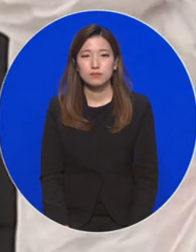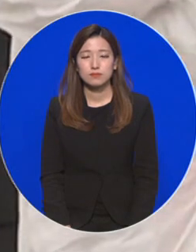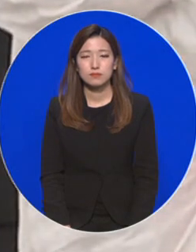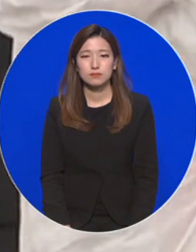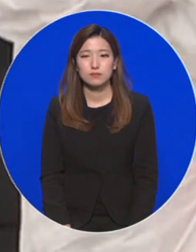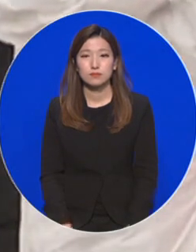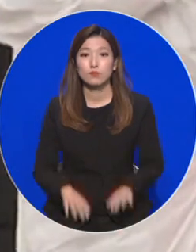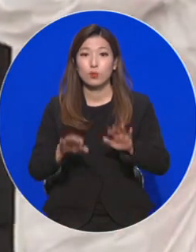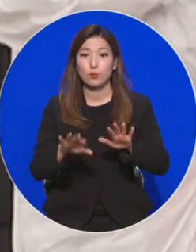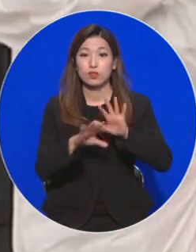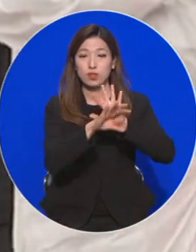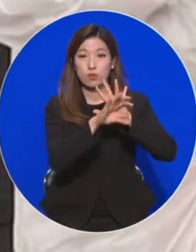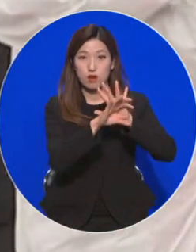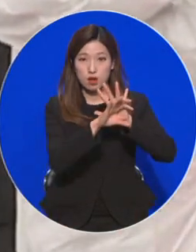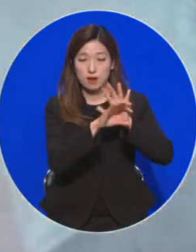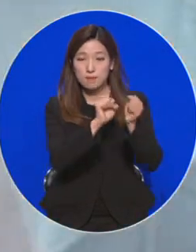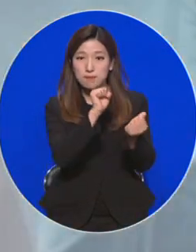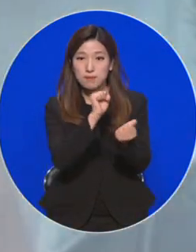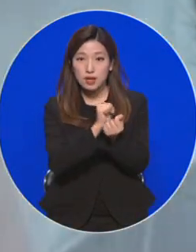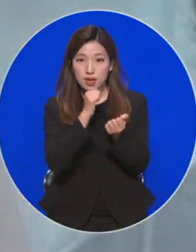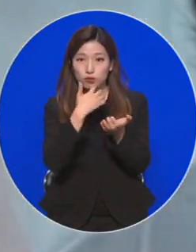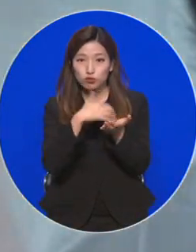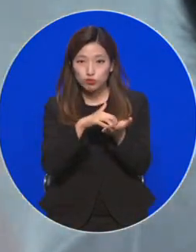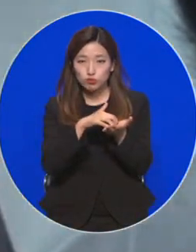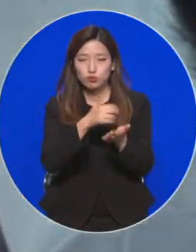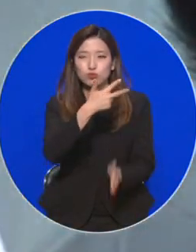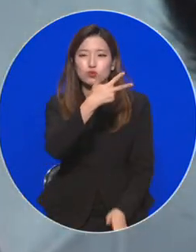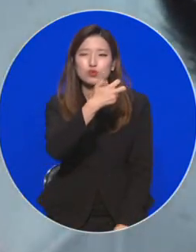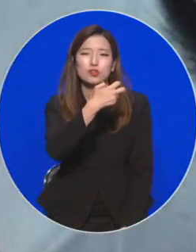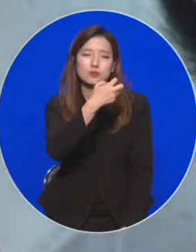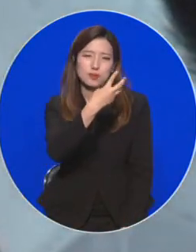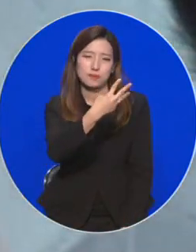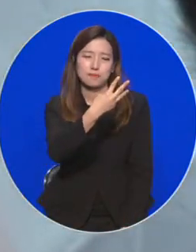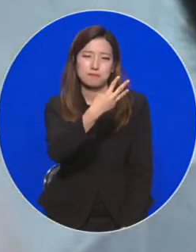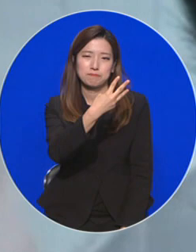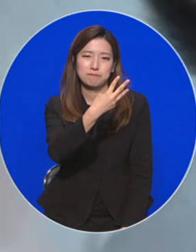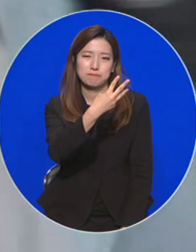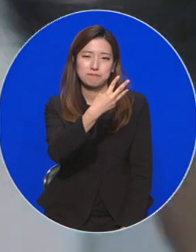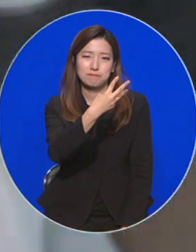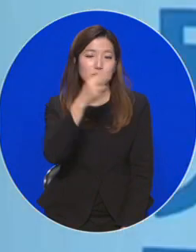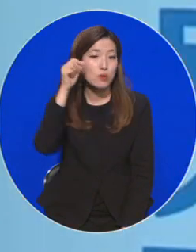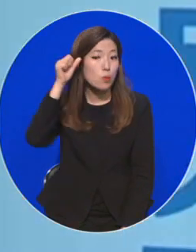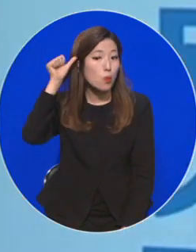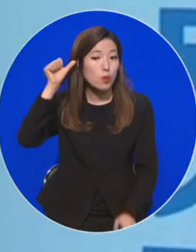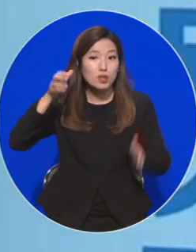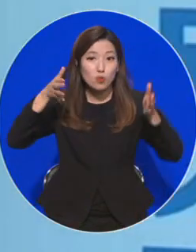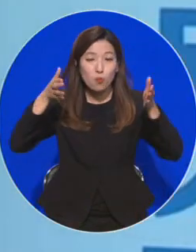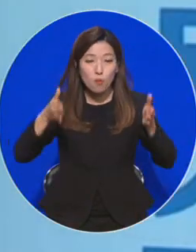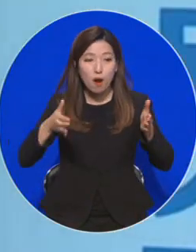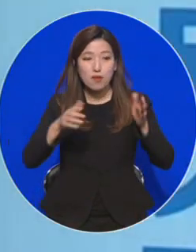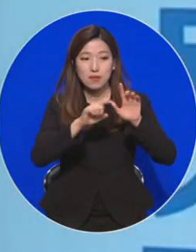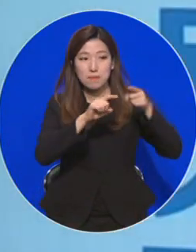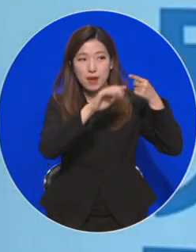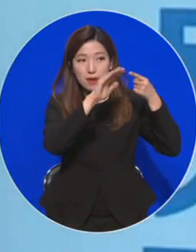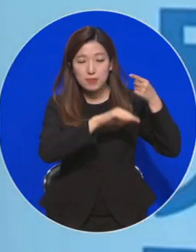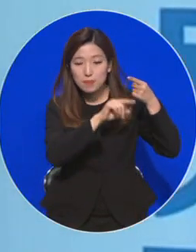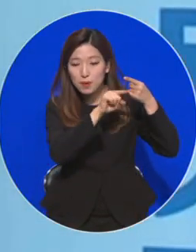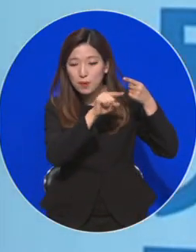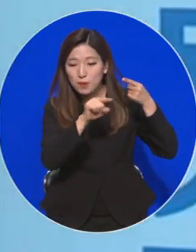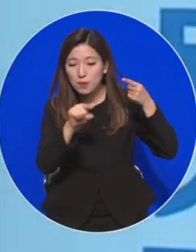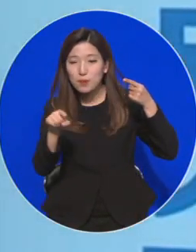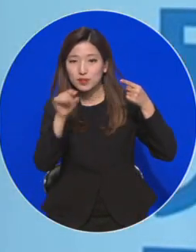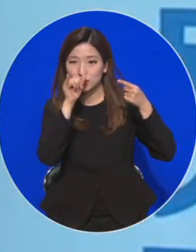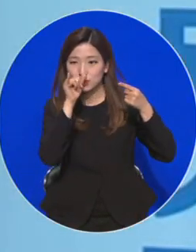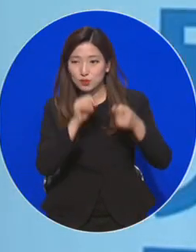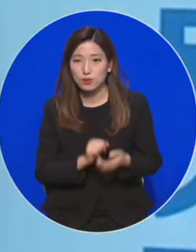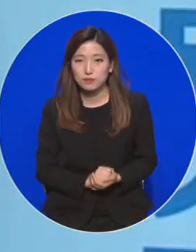오늘 0시 기준으로 신규 확진 자는 모두 잃은 3명으로 다 셋째 두자리 있을 때를 이어갔습니다 감염 경로를 보면